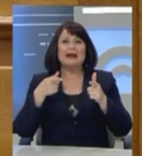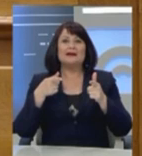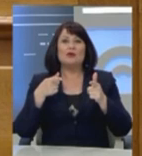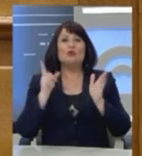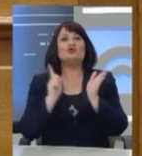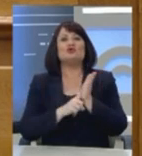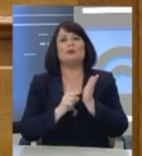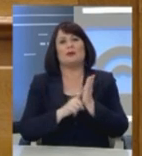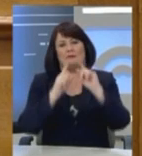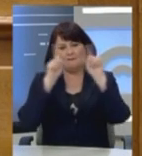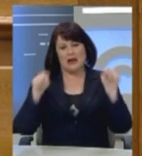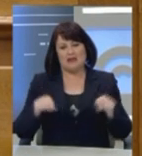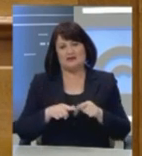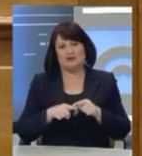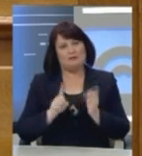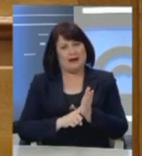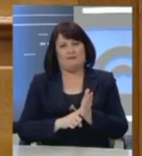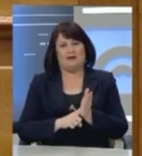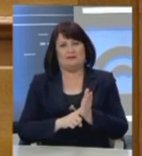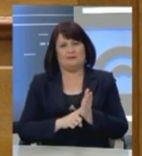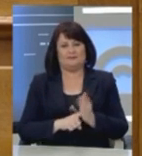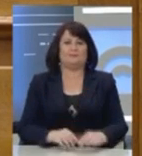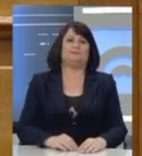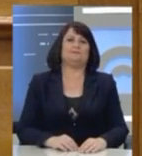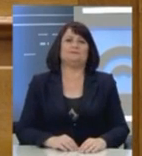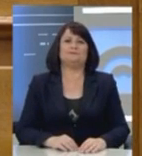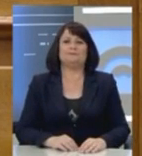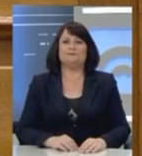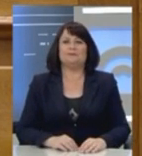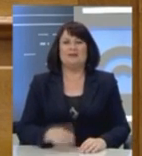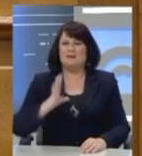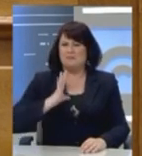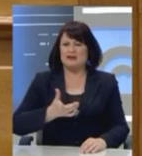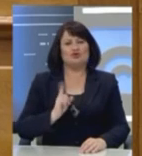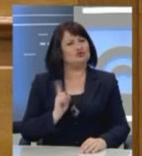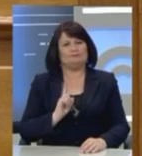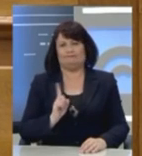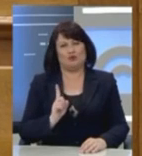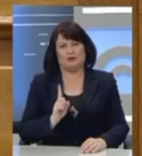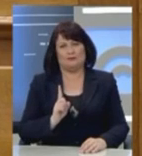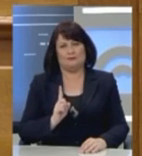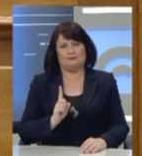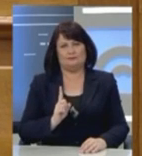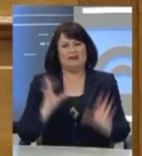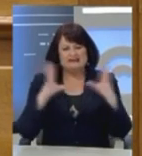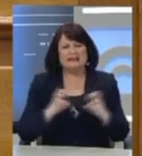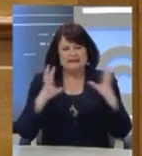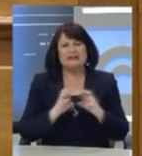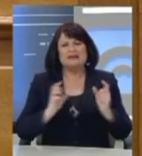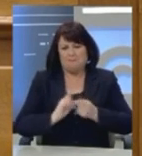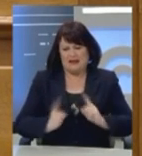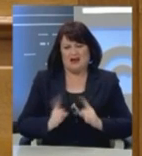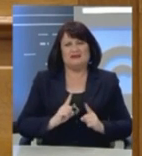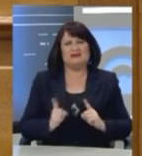πλαίσιο. Και σε ένα τέτοιο πλαίσιο δεν μπορεί να έχει θέση η μυσαλλοδοξία και ο εμφυλιοπολεμικός